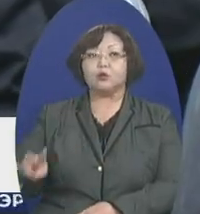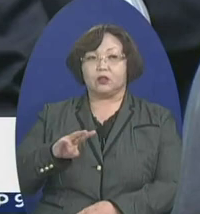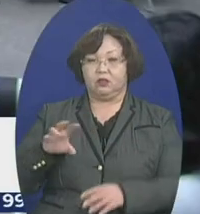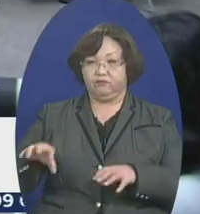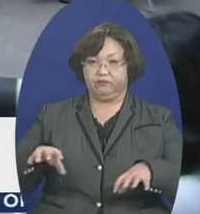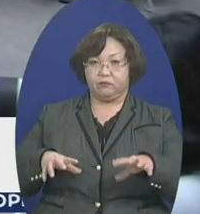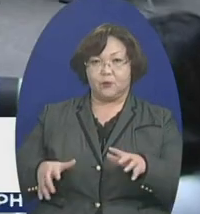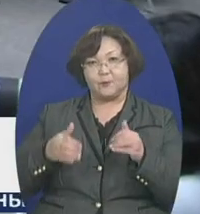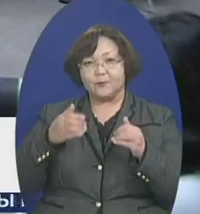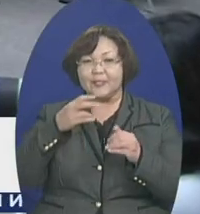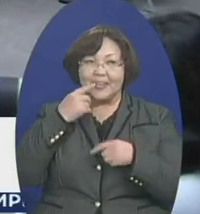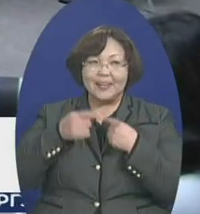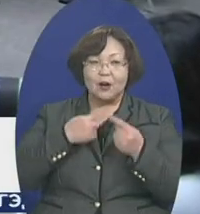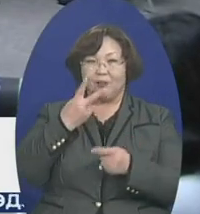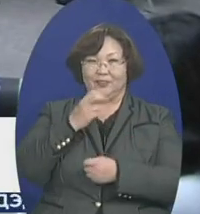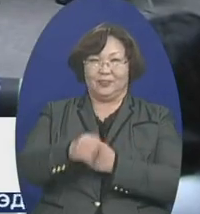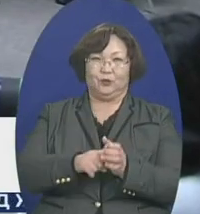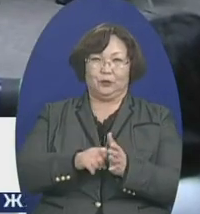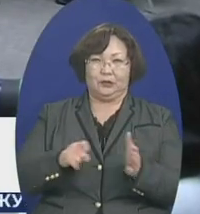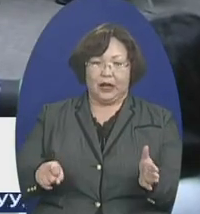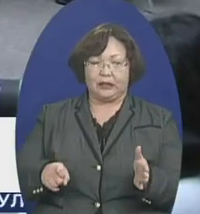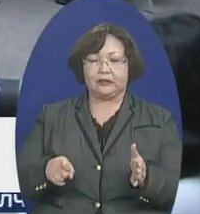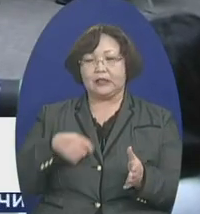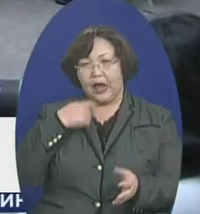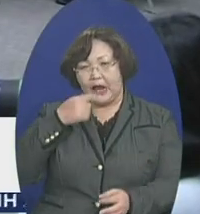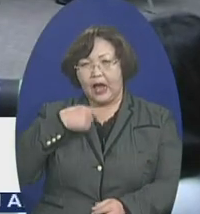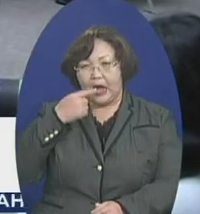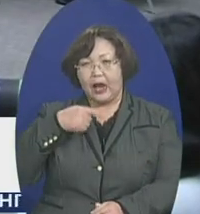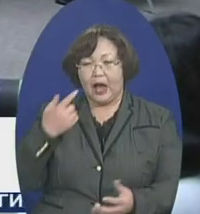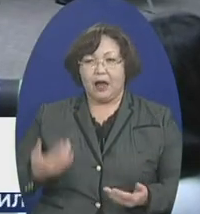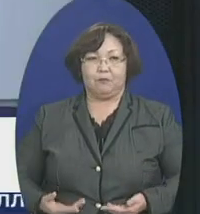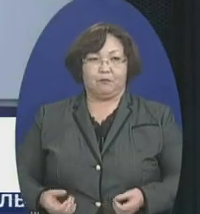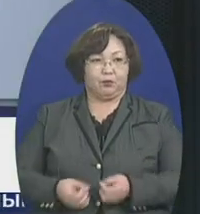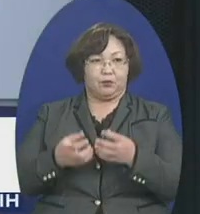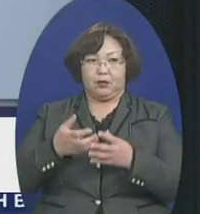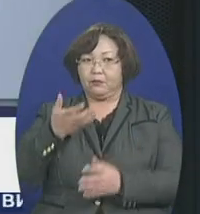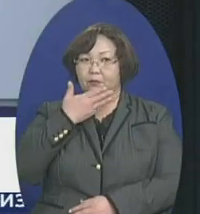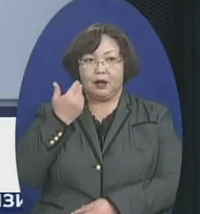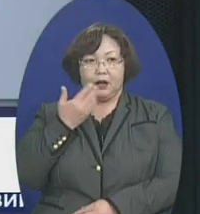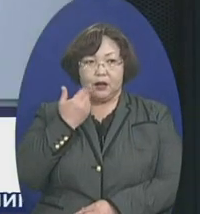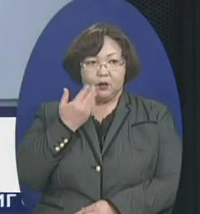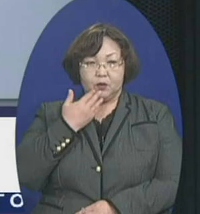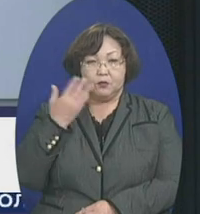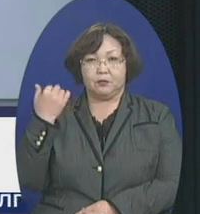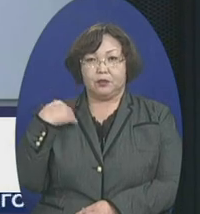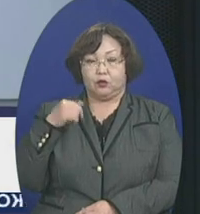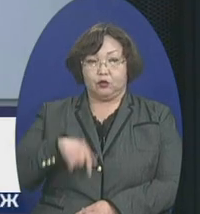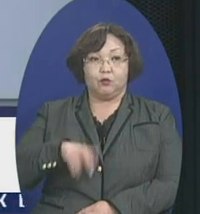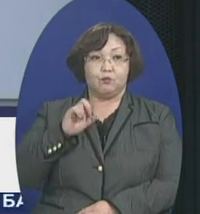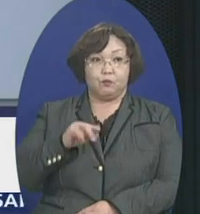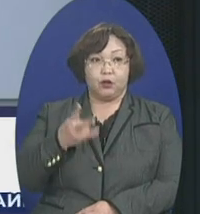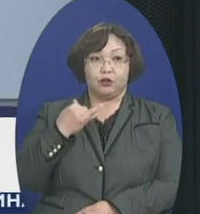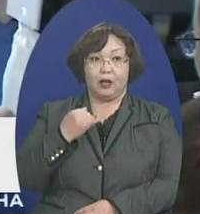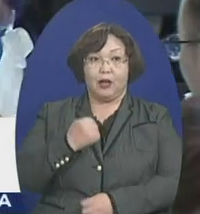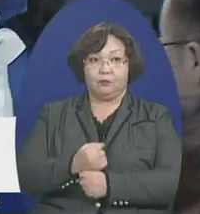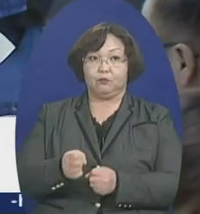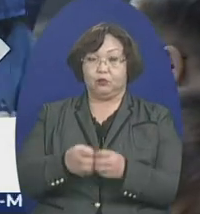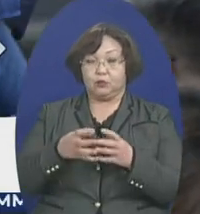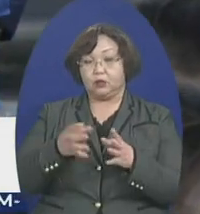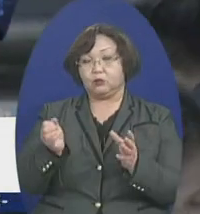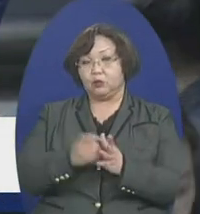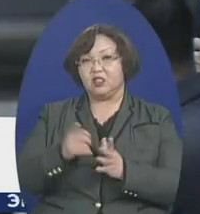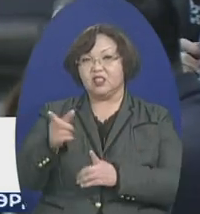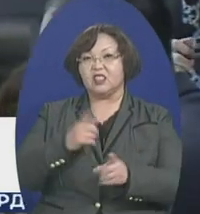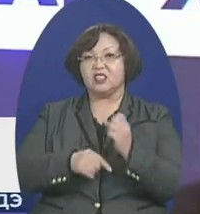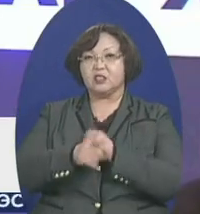гаруй жил болж байна. Гэхдээ цаасан дээр болгосон энэ ажил амьдрал дээр бодиттой хэрэгжиж чадаагүй. Тиймээс бодиттой ажил болгох нь чухал байгааг эдийн засгчид хонцолж